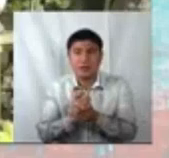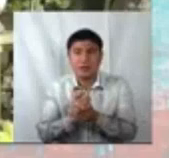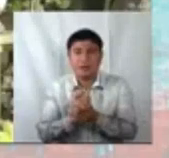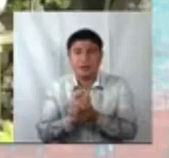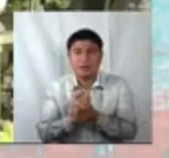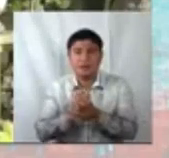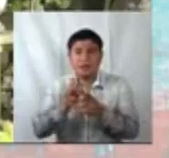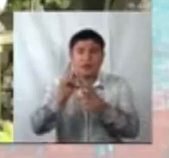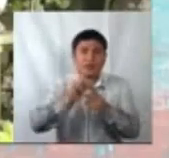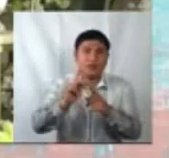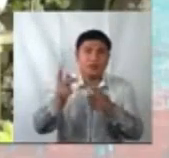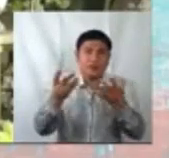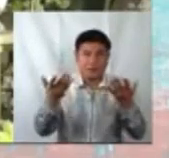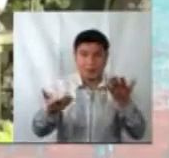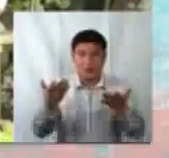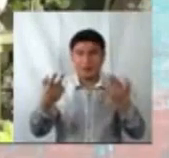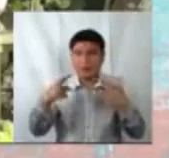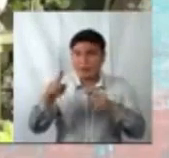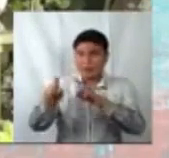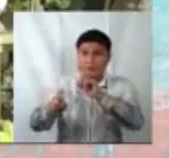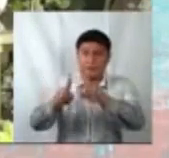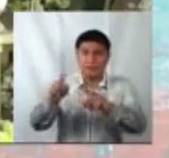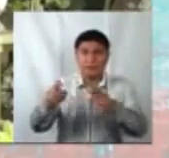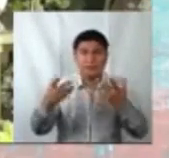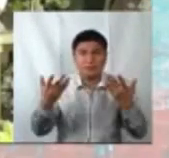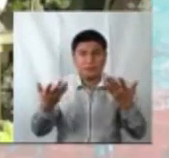Chow natin eh. Ma'am Emmy.